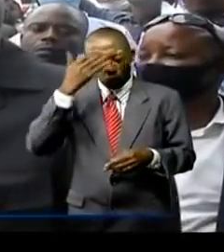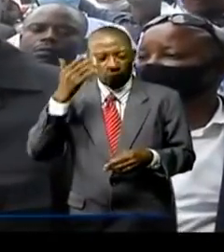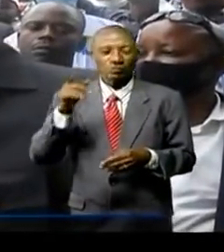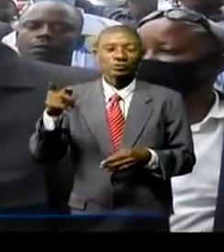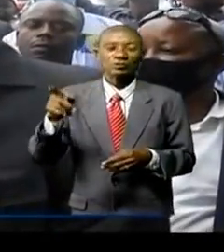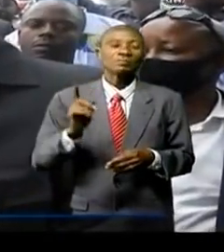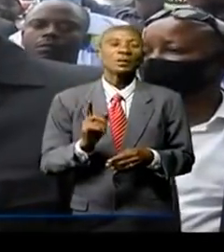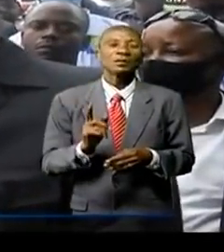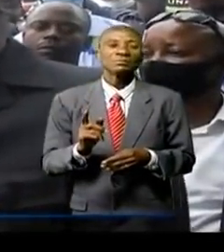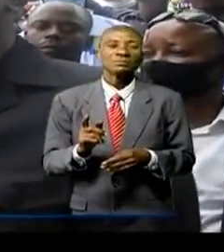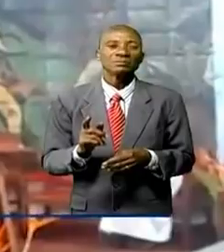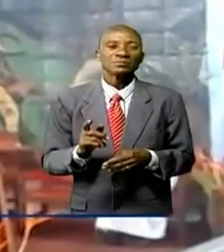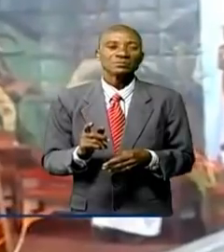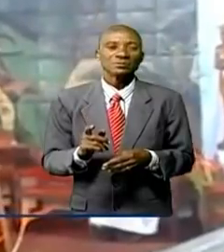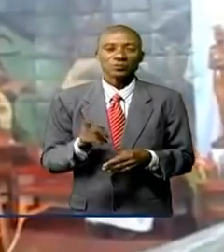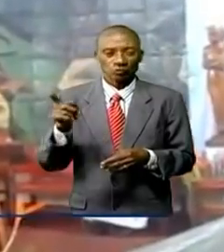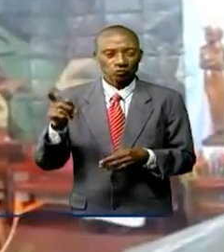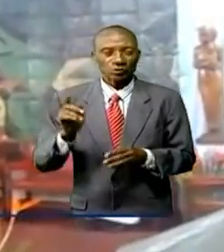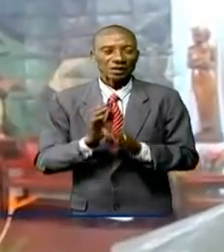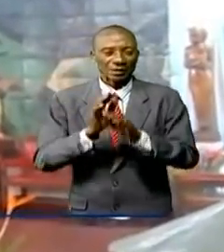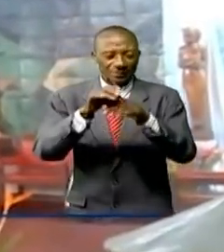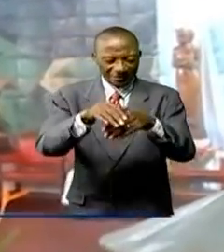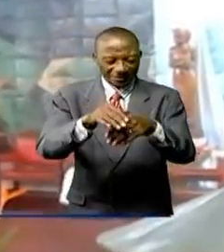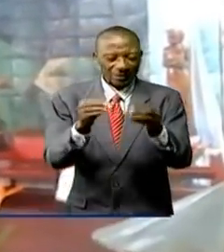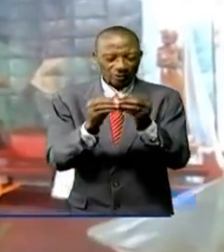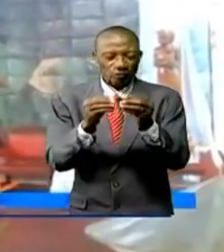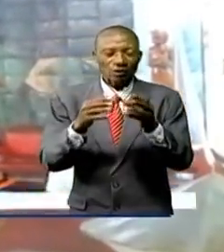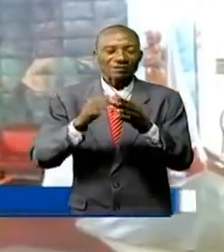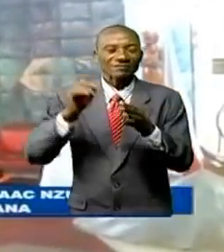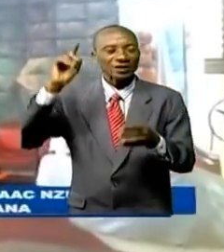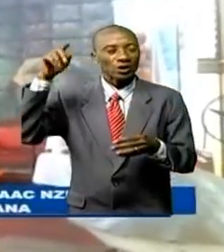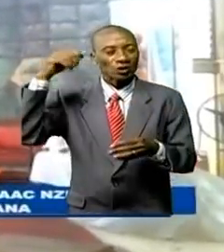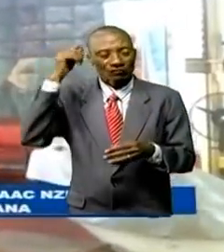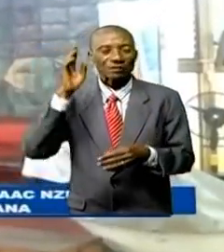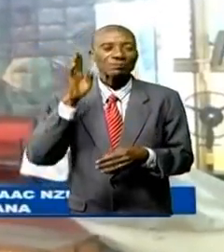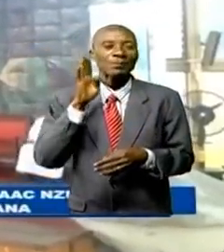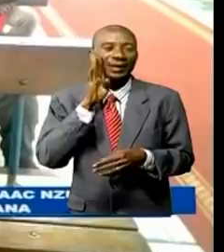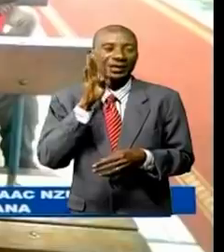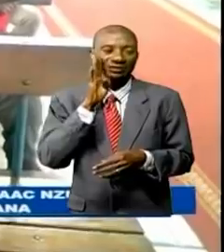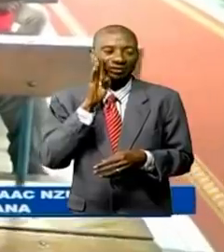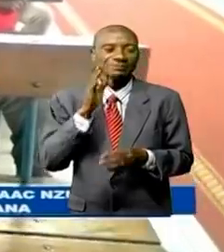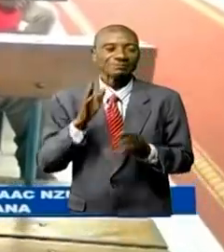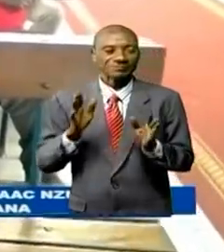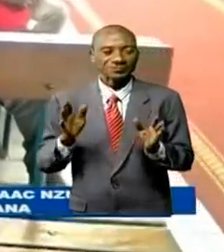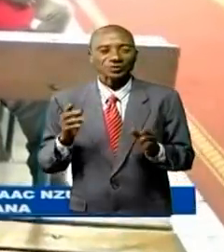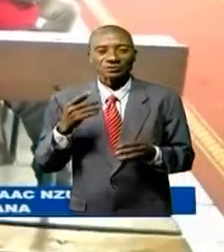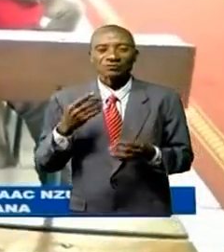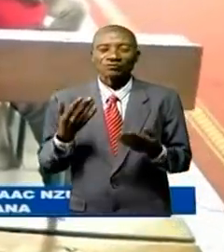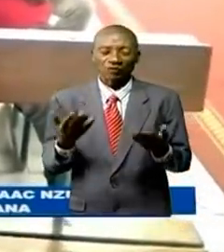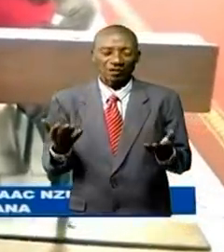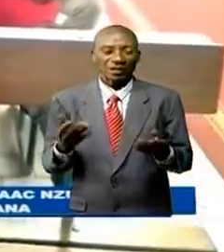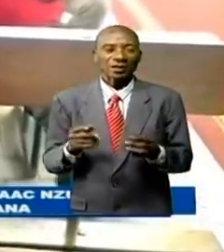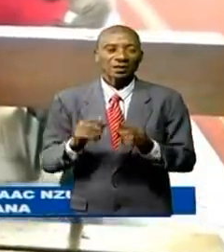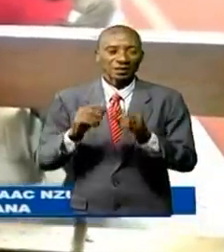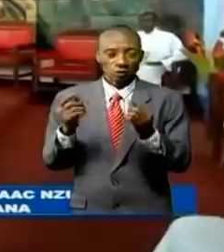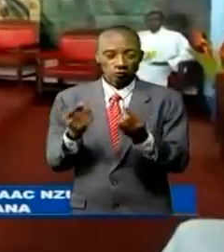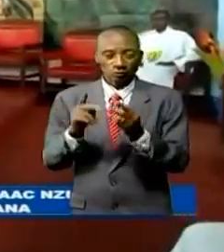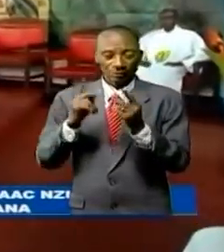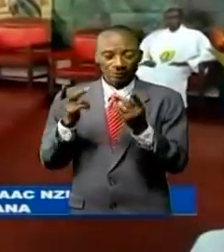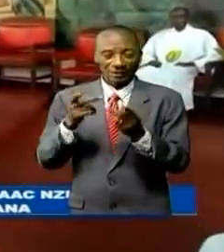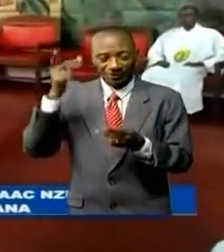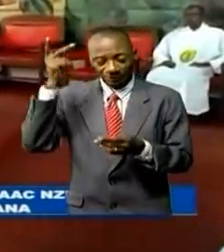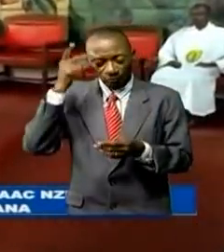le gouvernement belge. Parmi les activités en marge de cette commémoration, l'on note la messe de suffrage en la